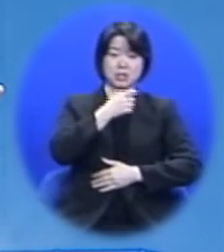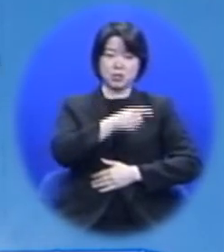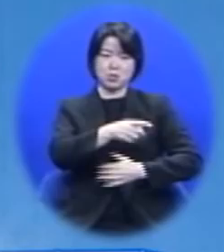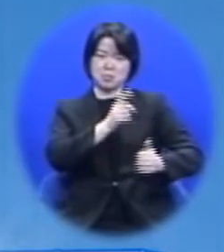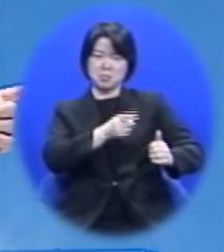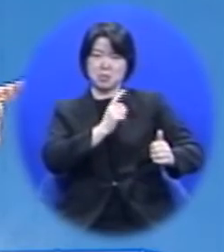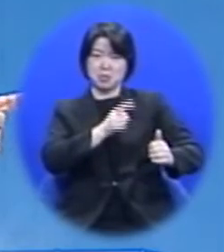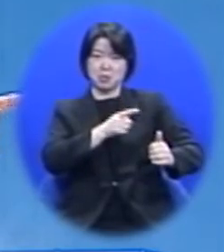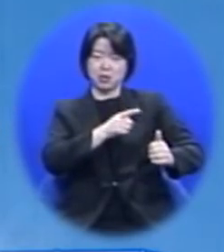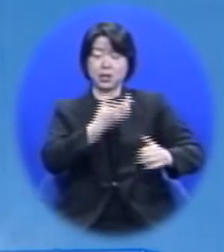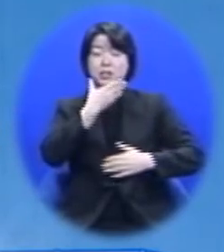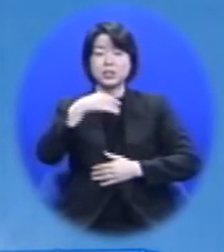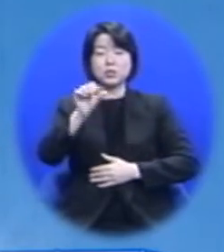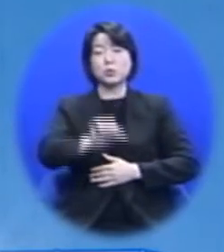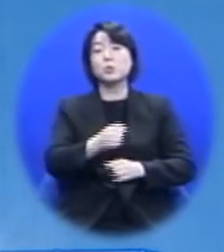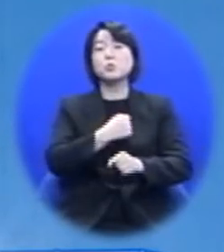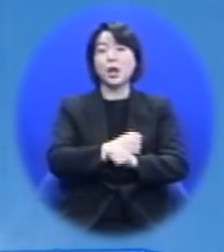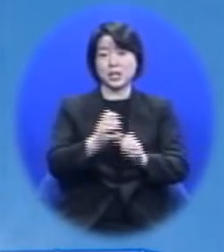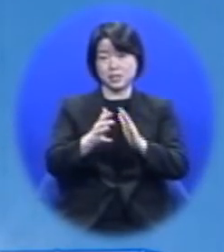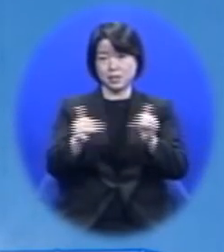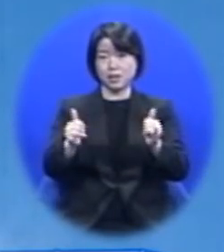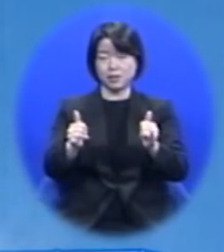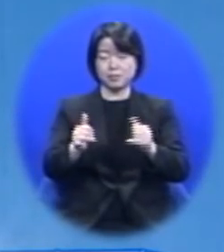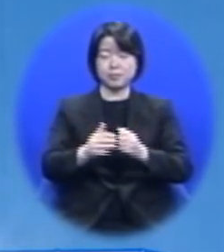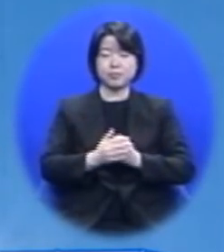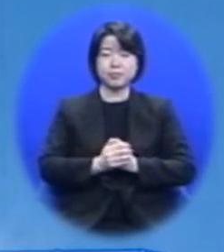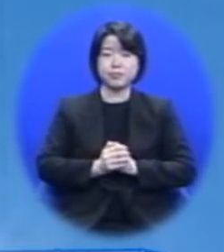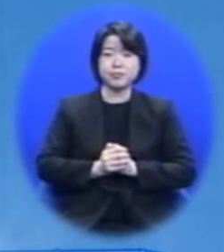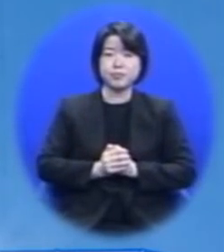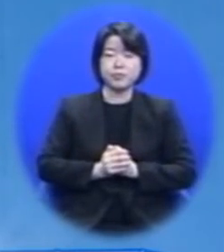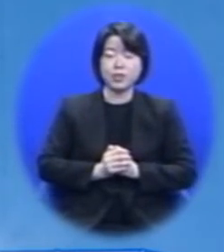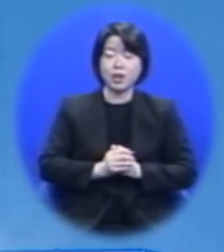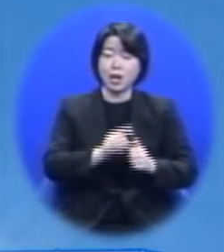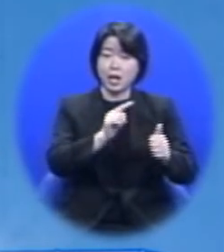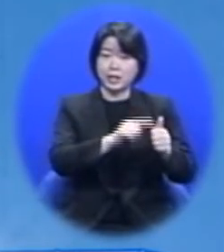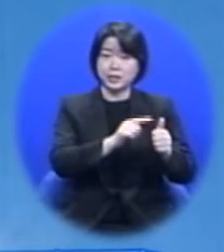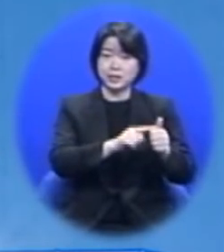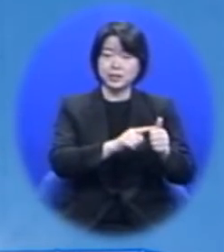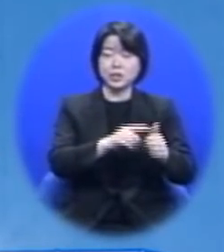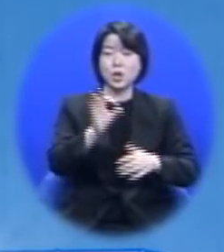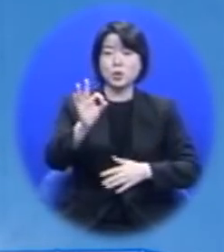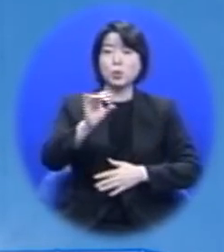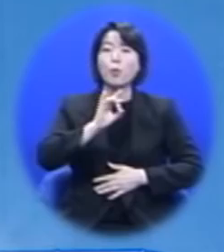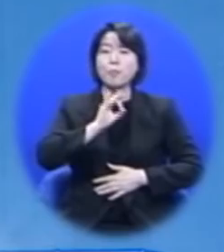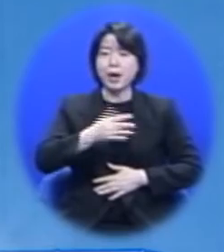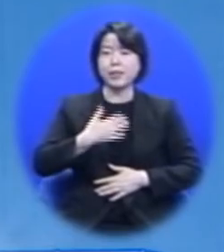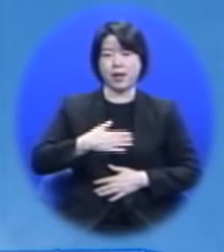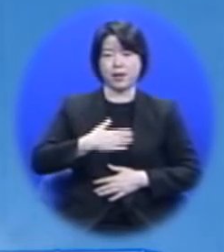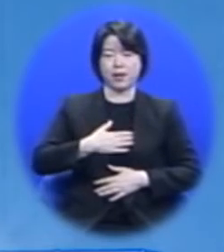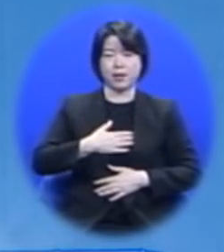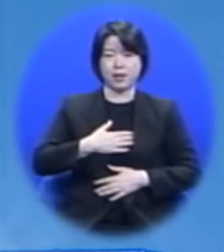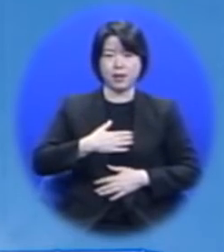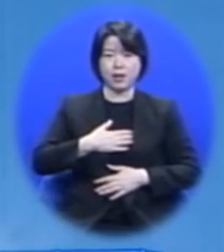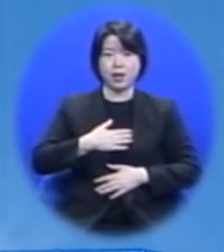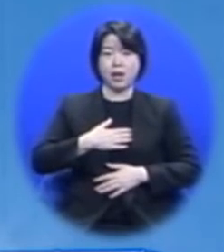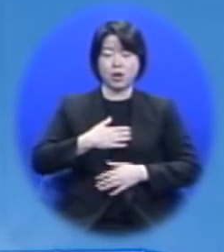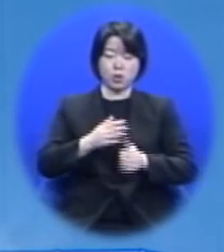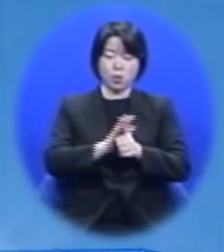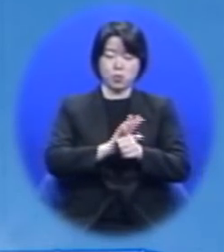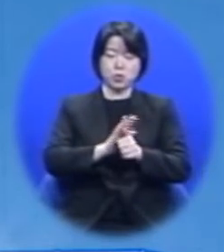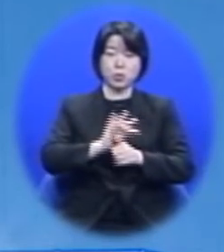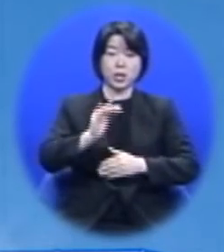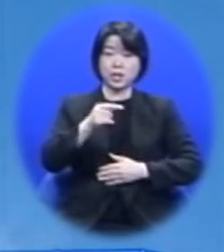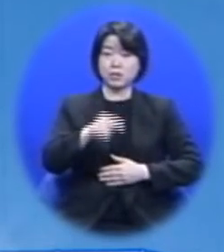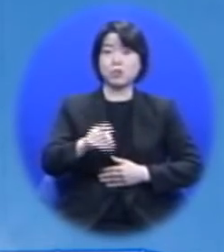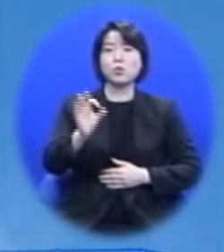손가락질하는, 저주하는 그런 사람이었습니다. 그는 정말 돈밖에 몰랐어요. 위로는